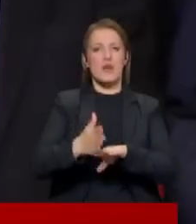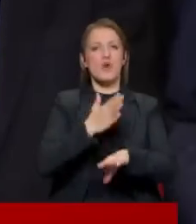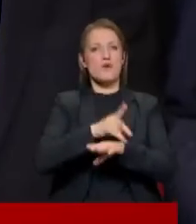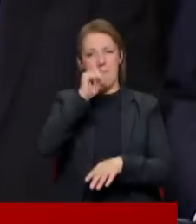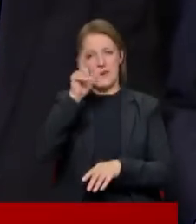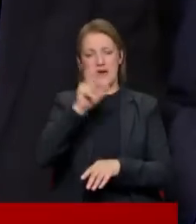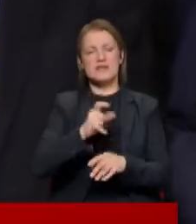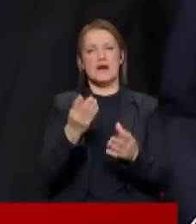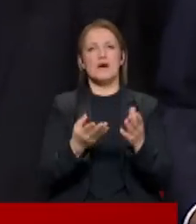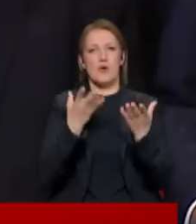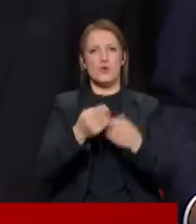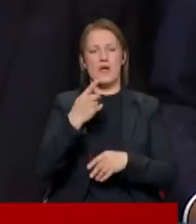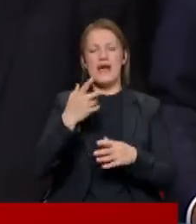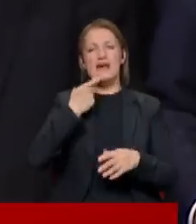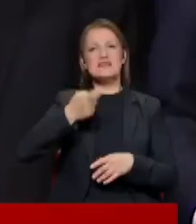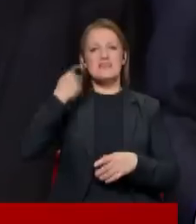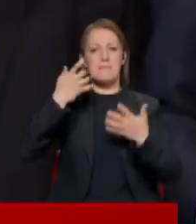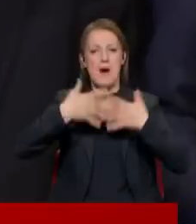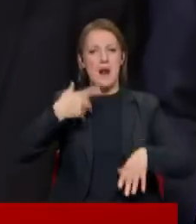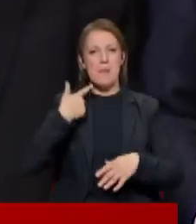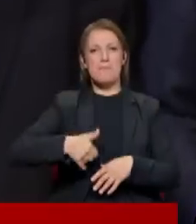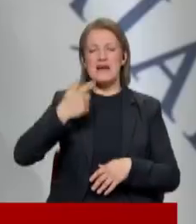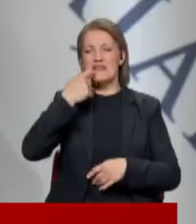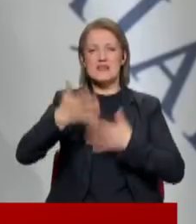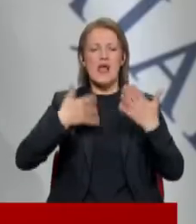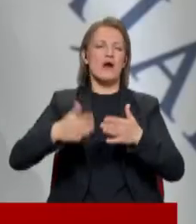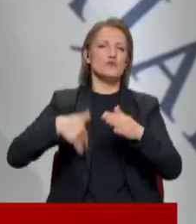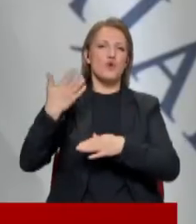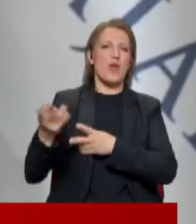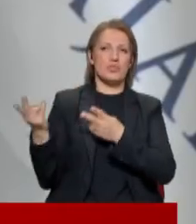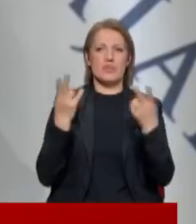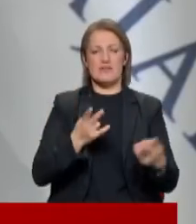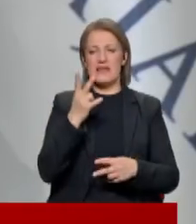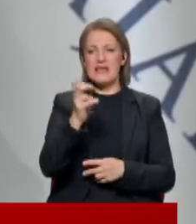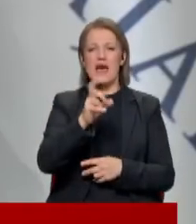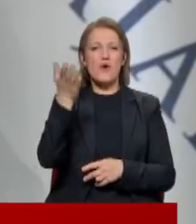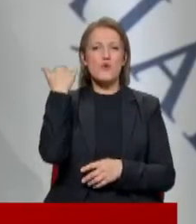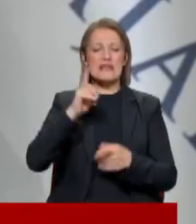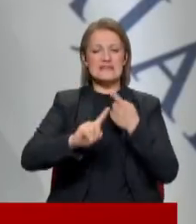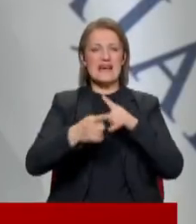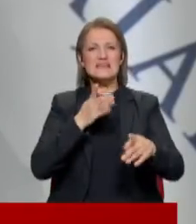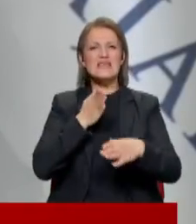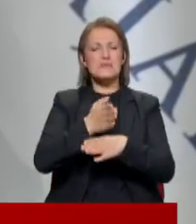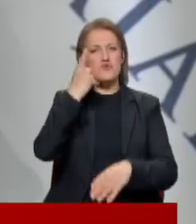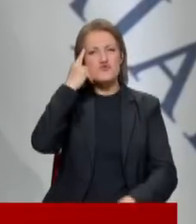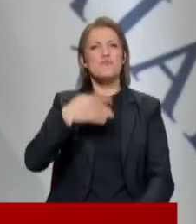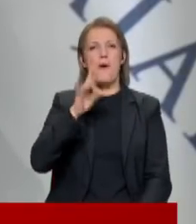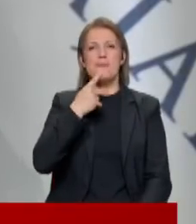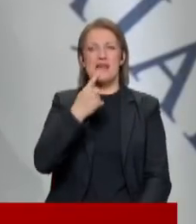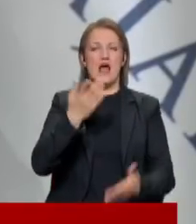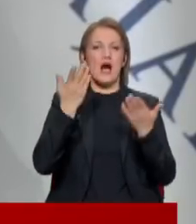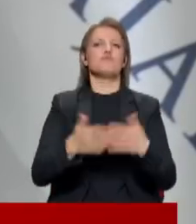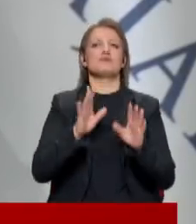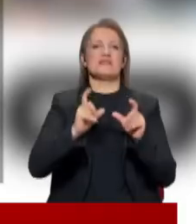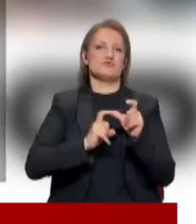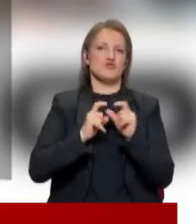Erdoğan eski Maliye Bakanı şimdi yıllar sonra davet etti iki ay önce aktif siyasete girmeyi düşünmüyorum diyerek kabul